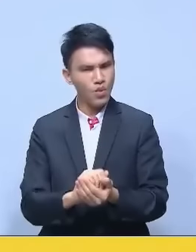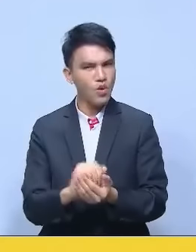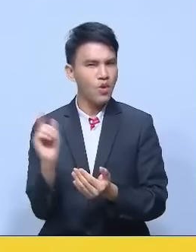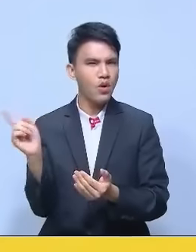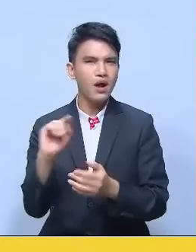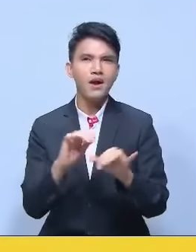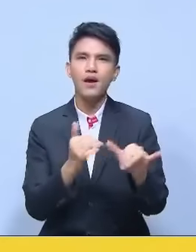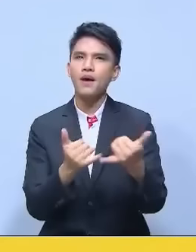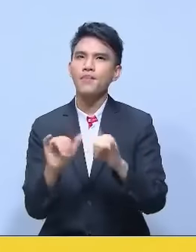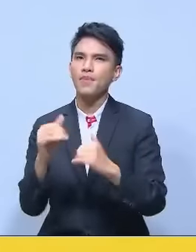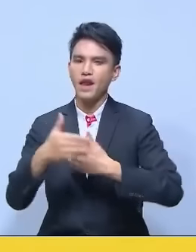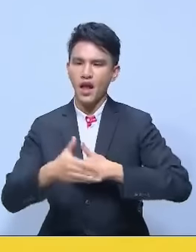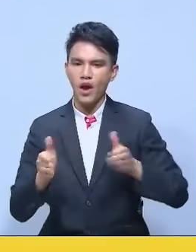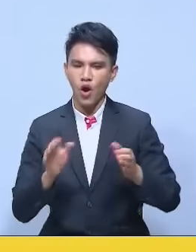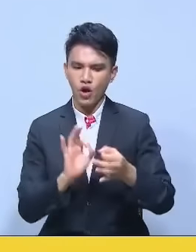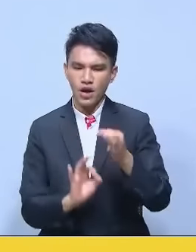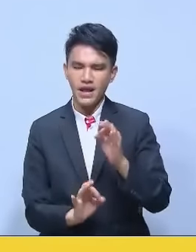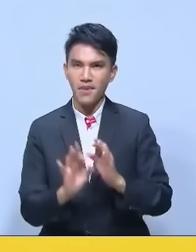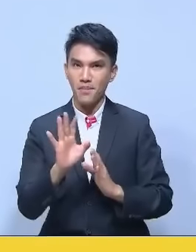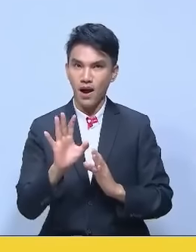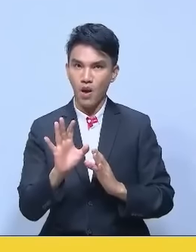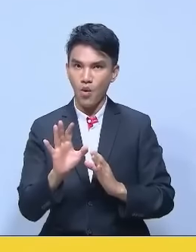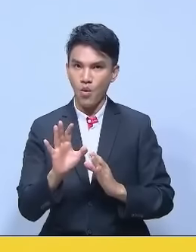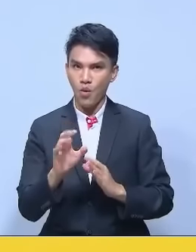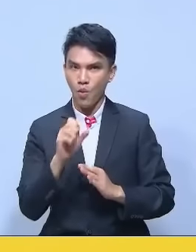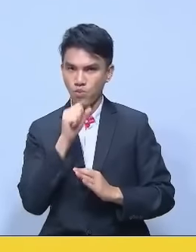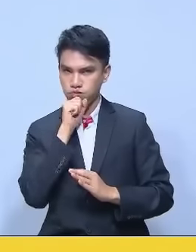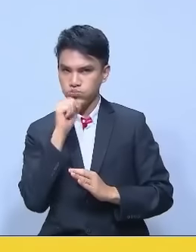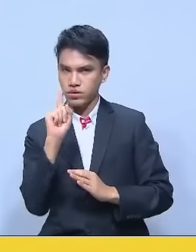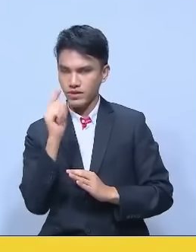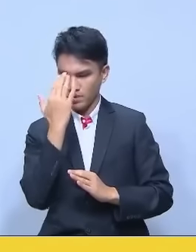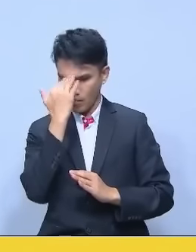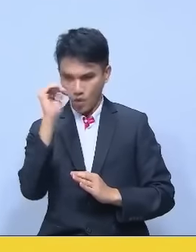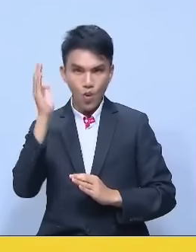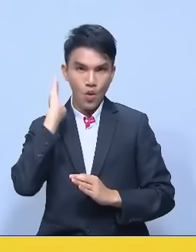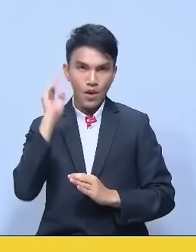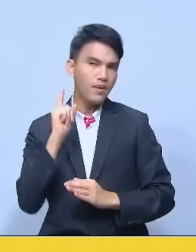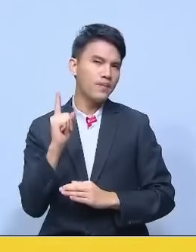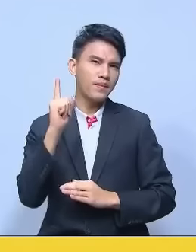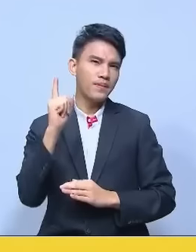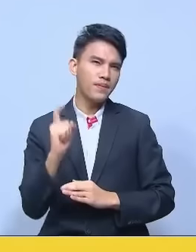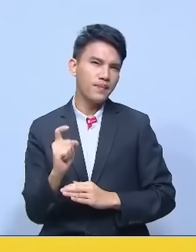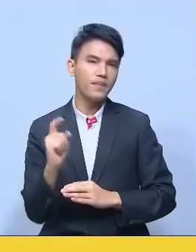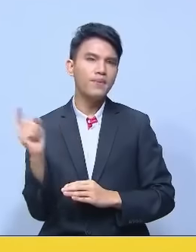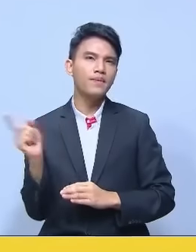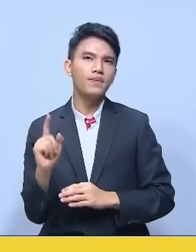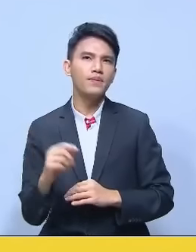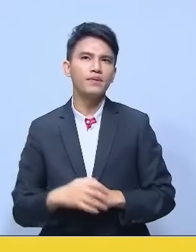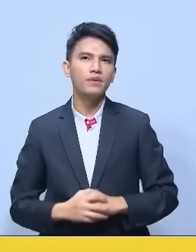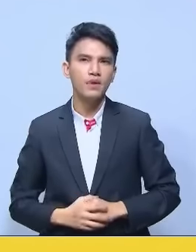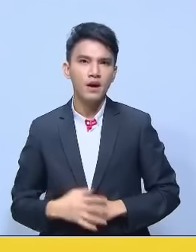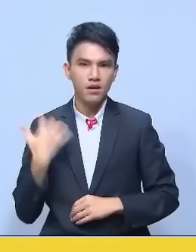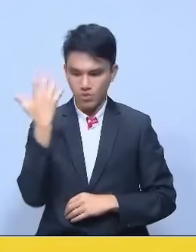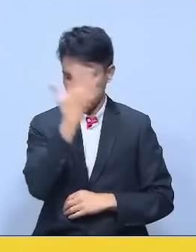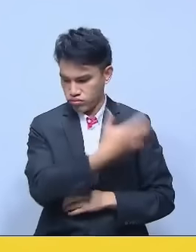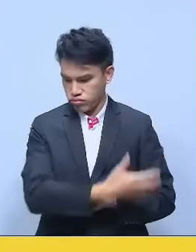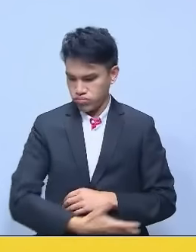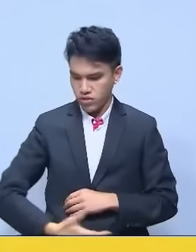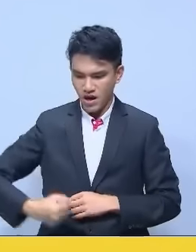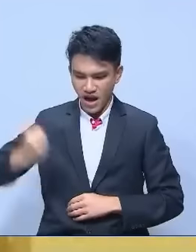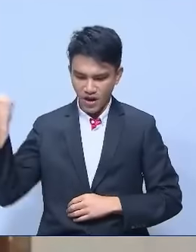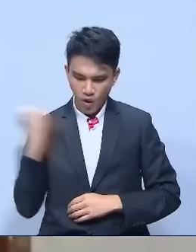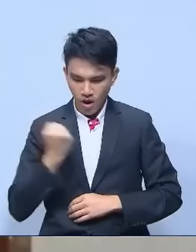จจะเป็นการเผาอำพรางคดีหรือไม่เพราะว่านักศึกษาชายที่เสียชีวิตนะคุณผู้ชมคะมีบาดแผลถูกแทงห